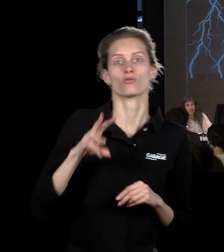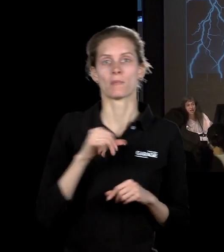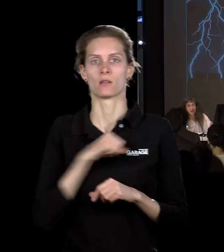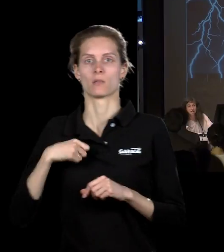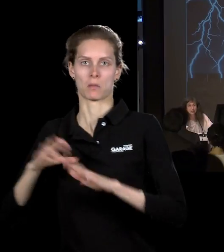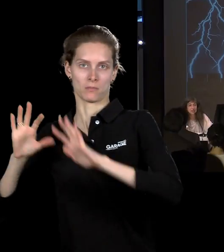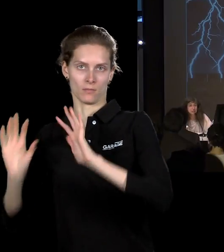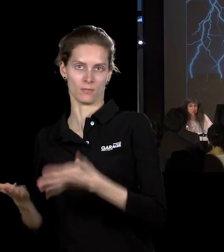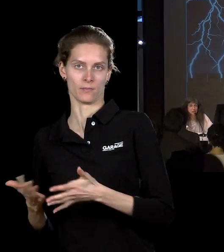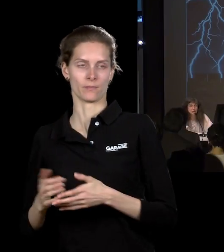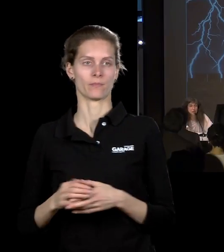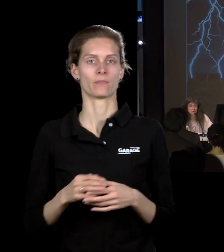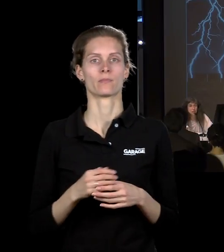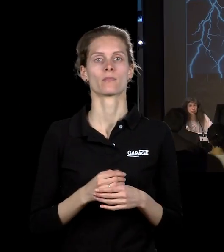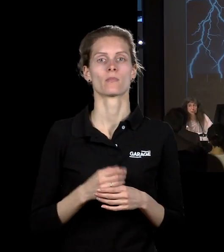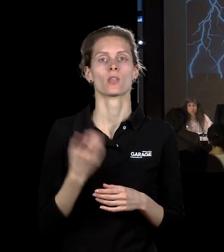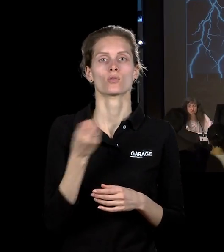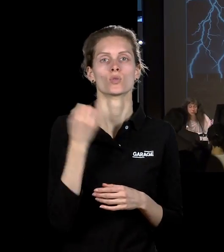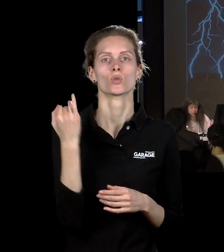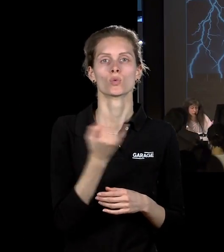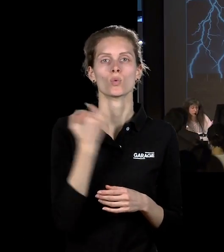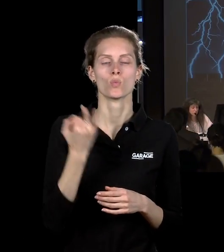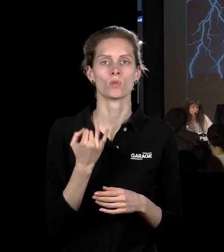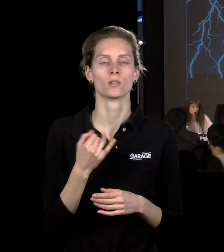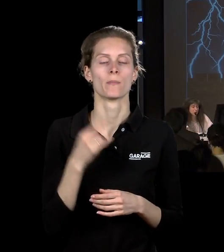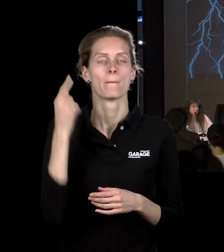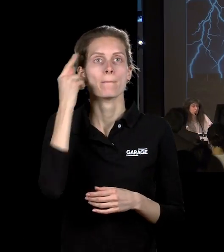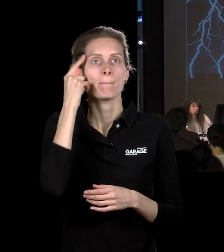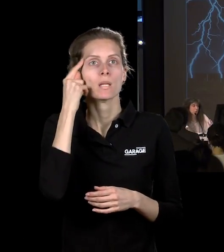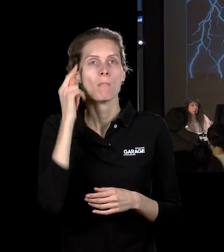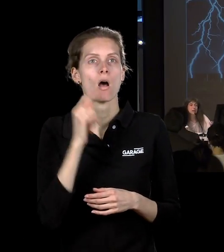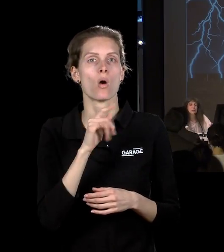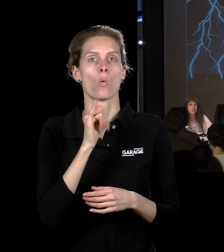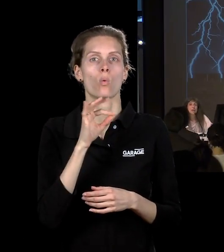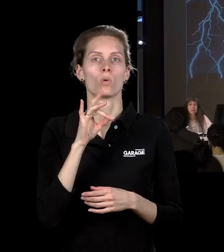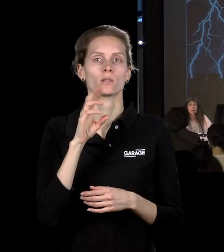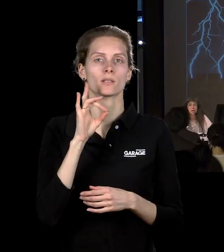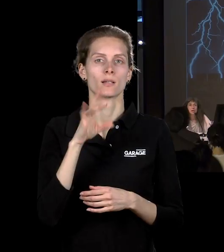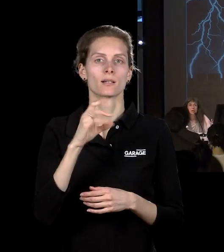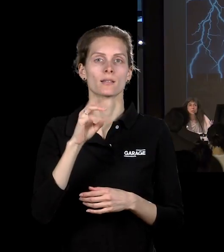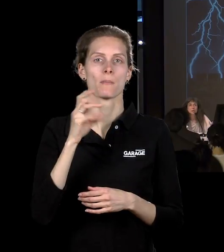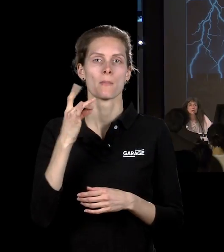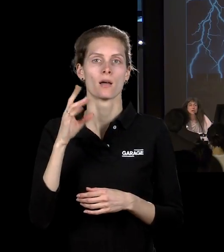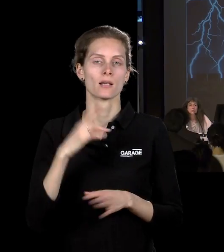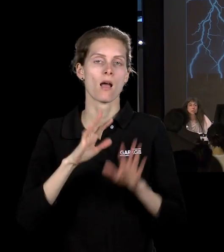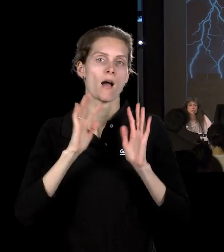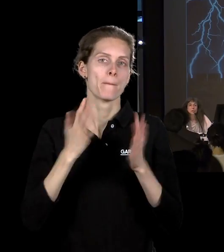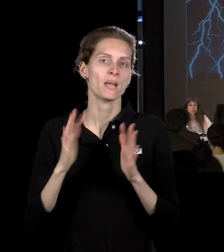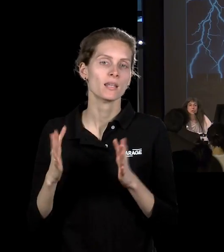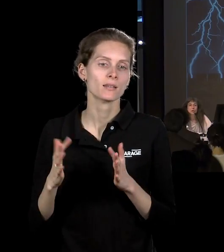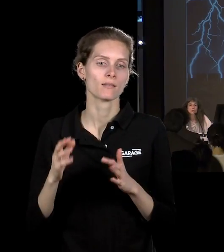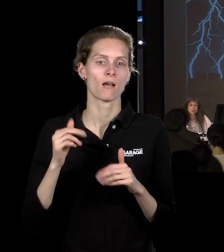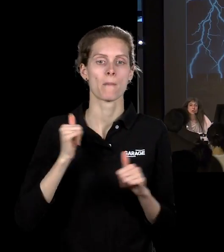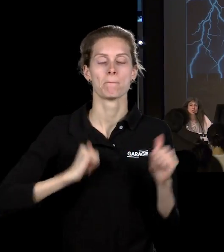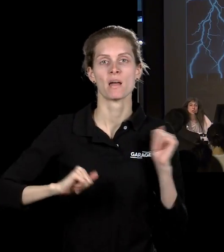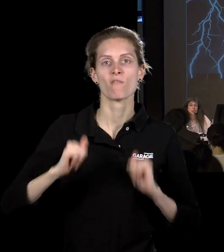действия. А, и опять-таки история, что в понимании Уолтера де Мария хэппенинг и перформанс —